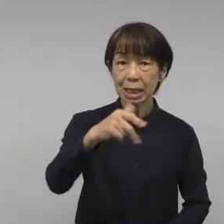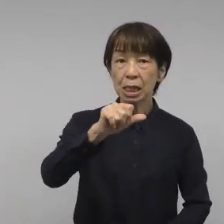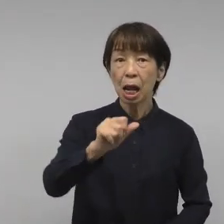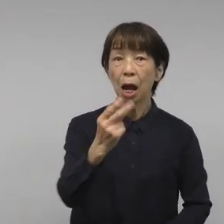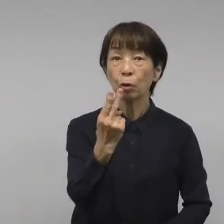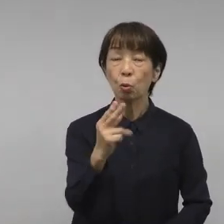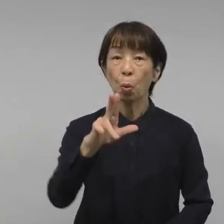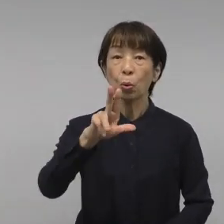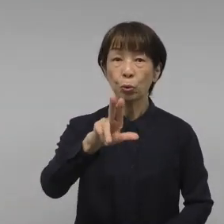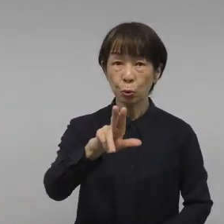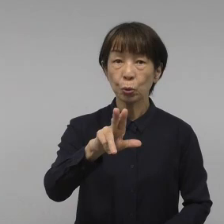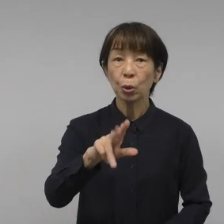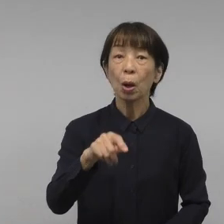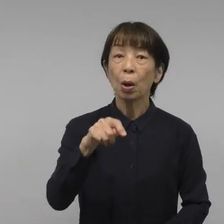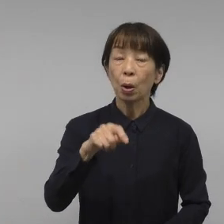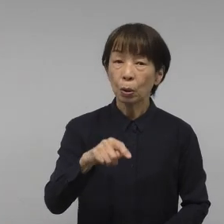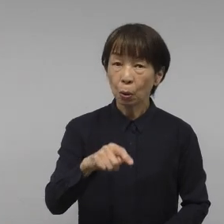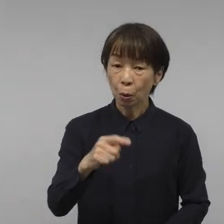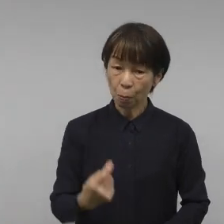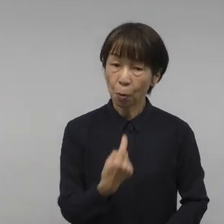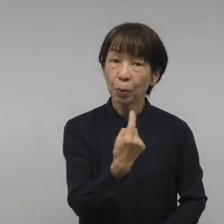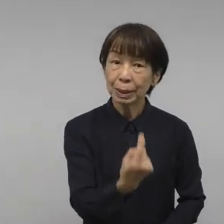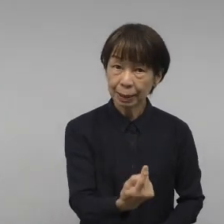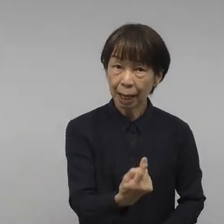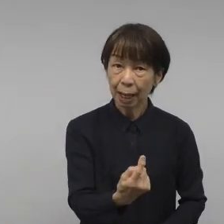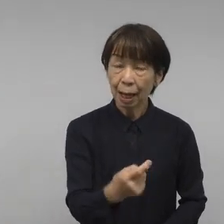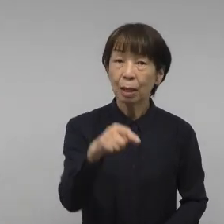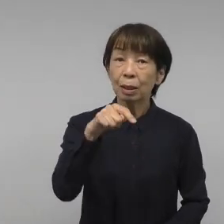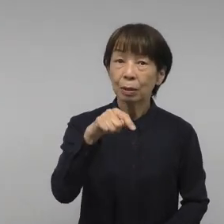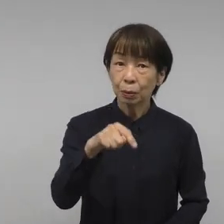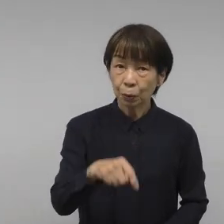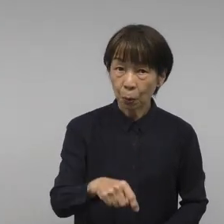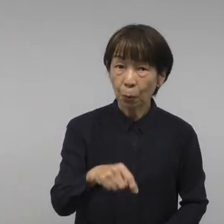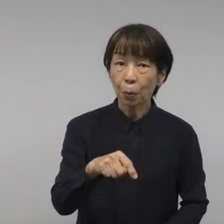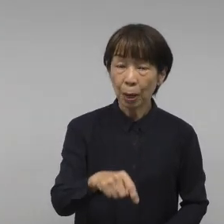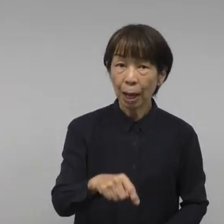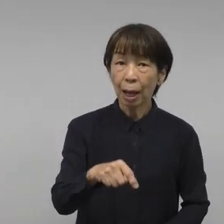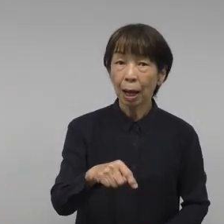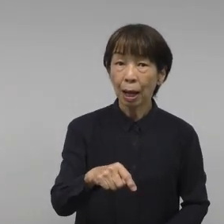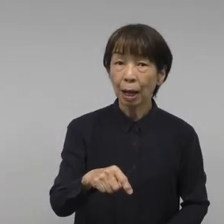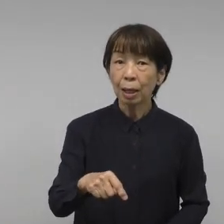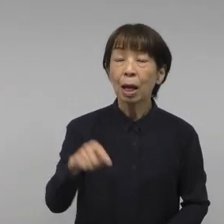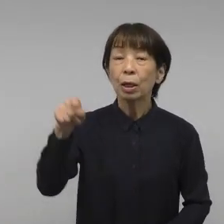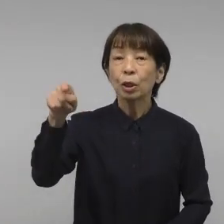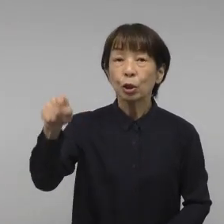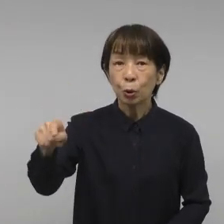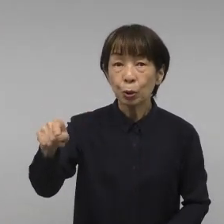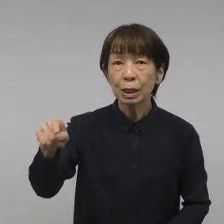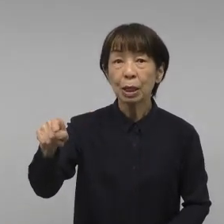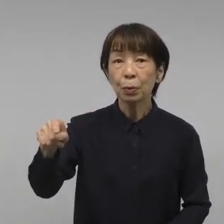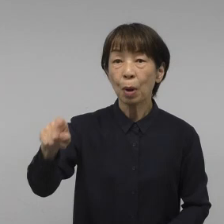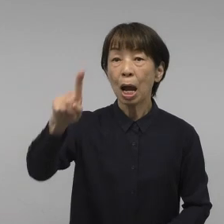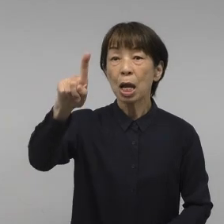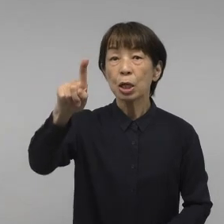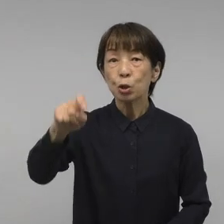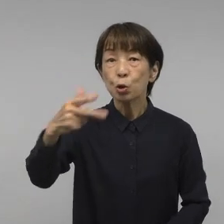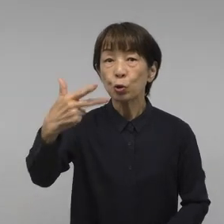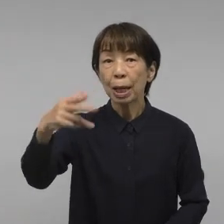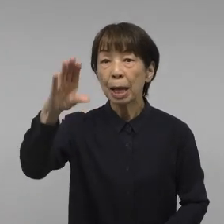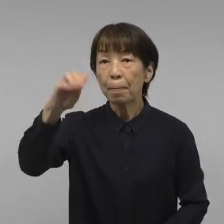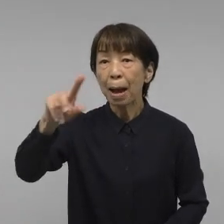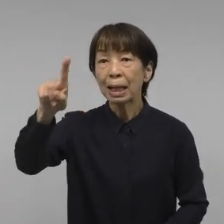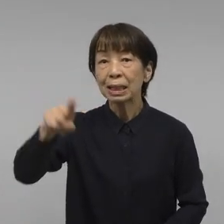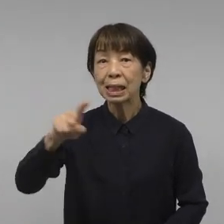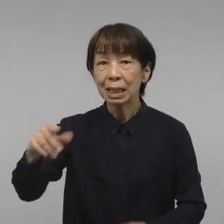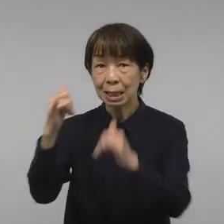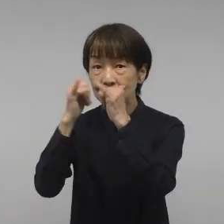ですね、も訪問したところであります。まあ、シアトルっていうのは、まあ、友人市って17万人ぐ